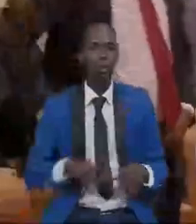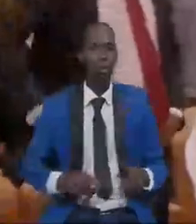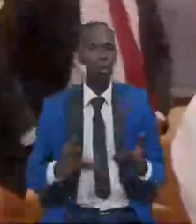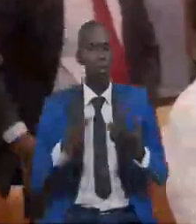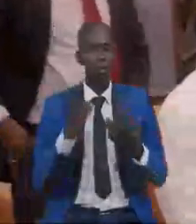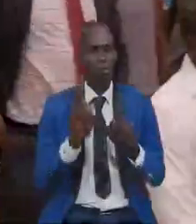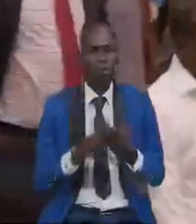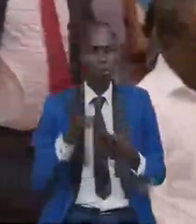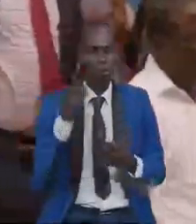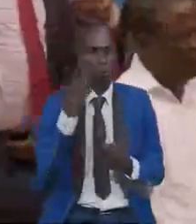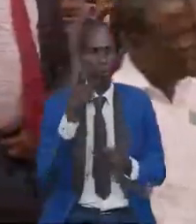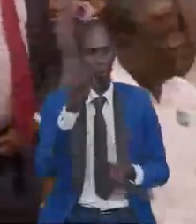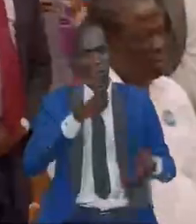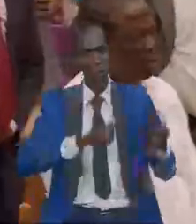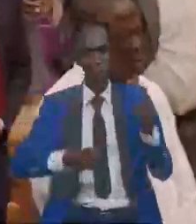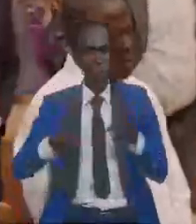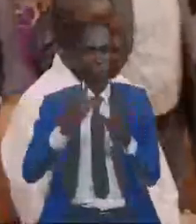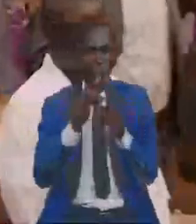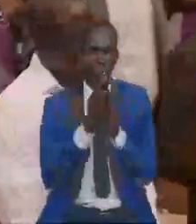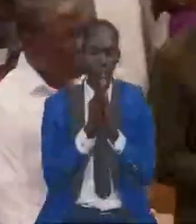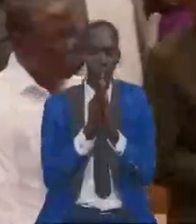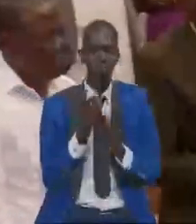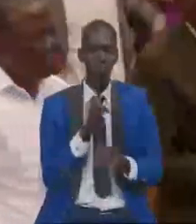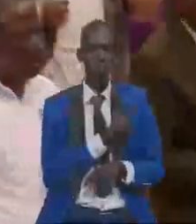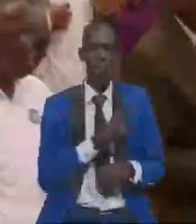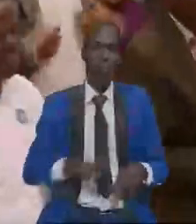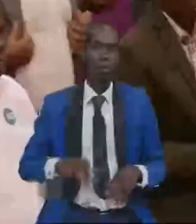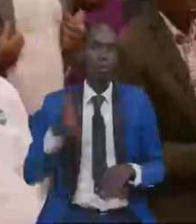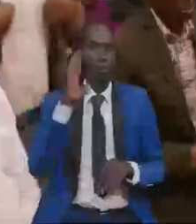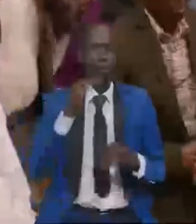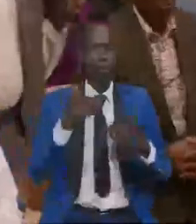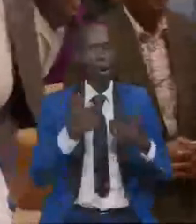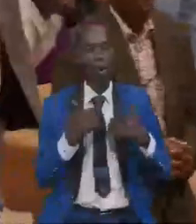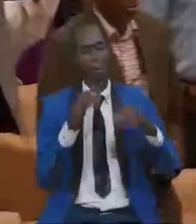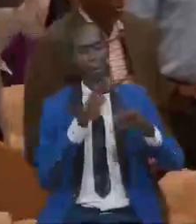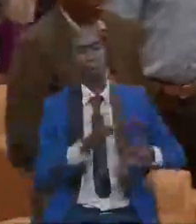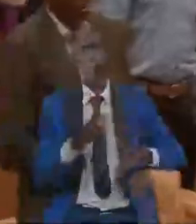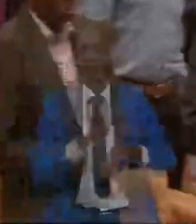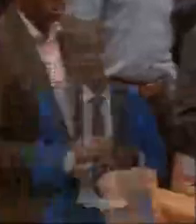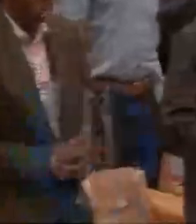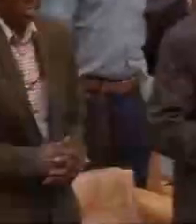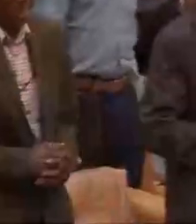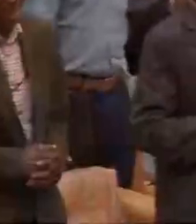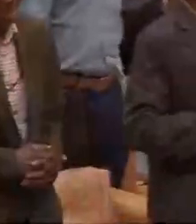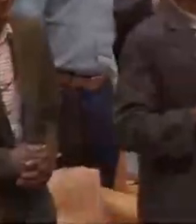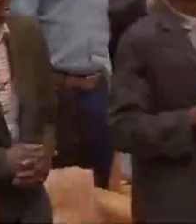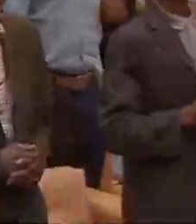et que le Seigneur ait faveur de vous, qu'il puisse faire la faveur.